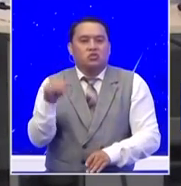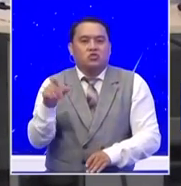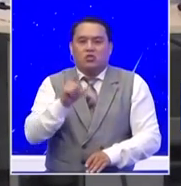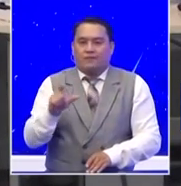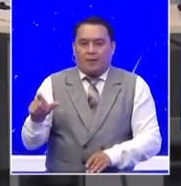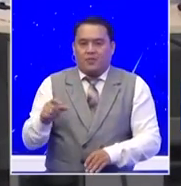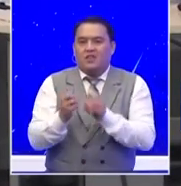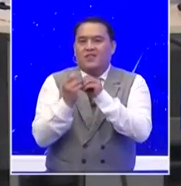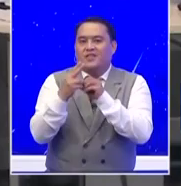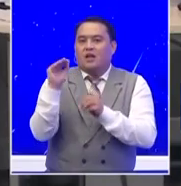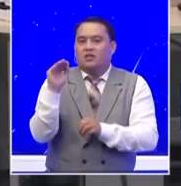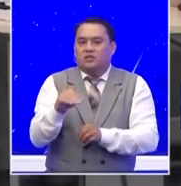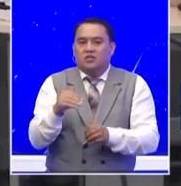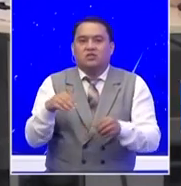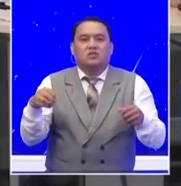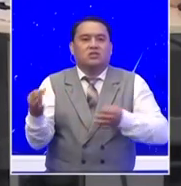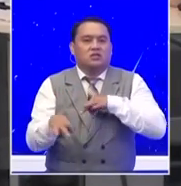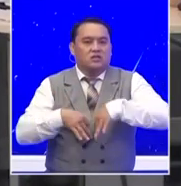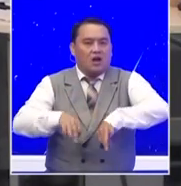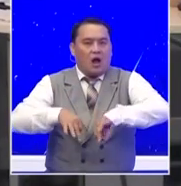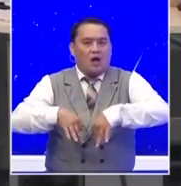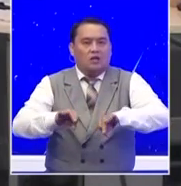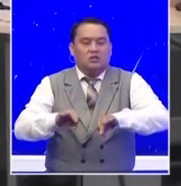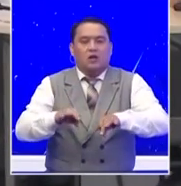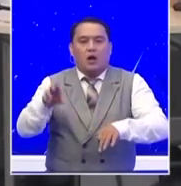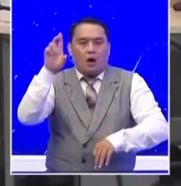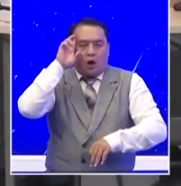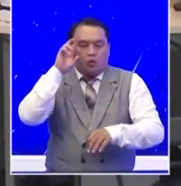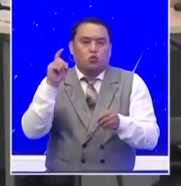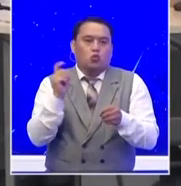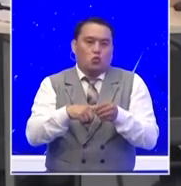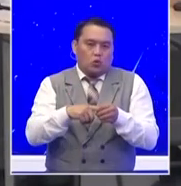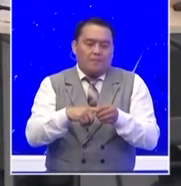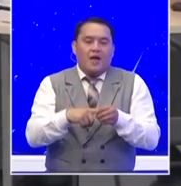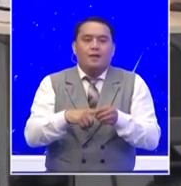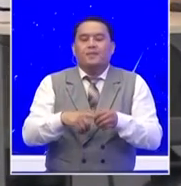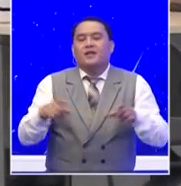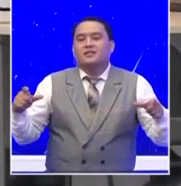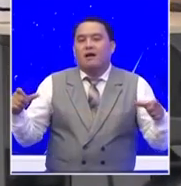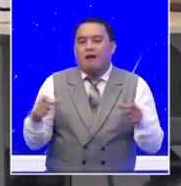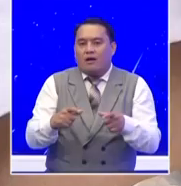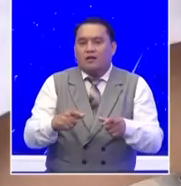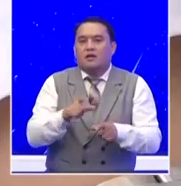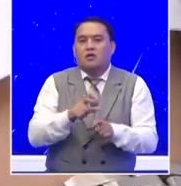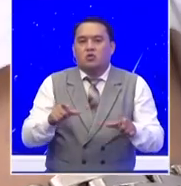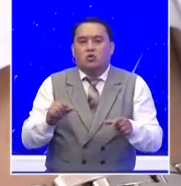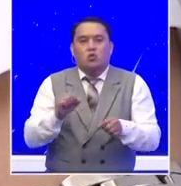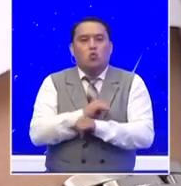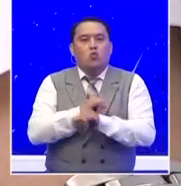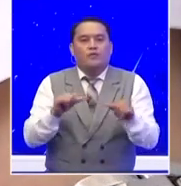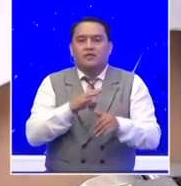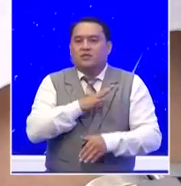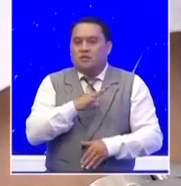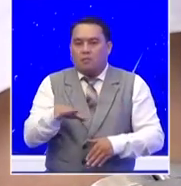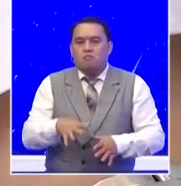граждан. Свыше 12 тысяч автотранспортных средств поставлены на государственный учет. За время карантина количество посетителей не уменьшилось.